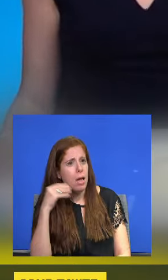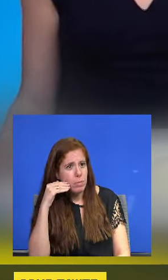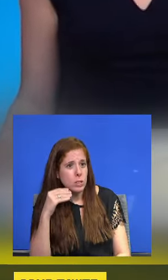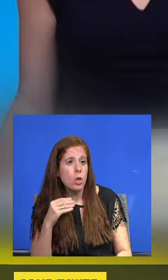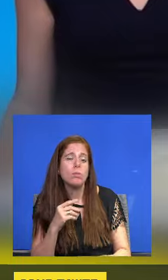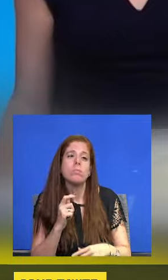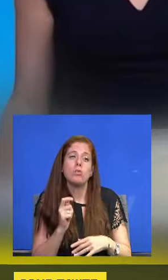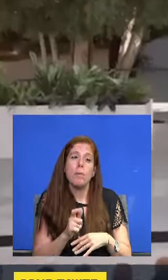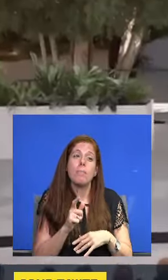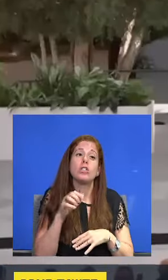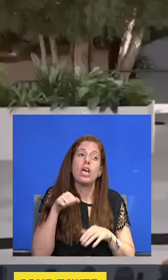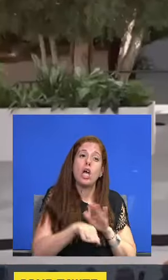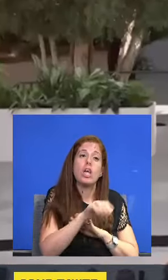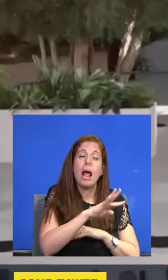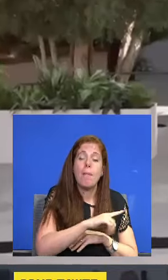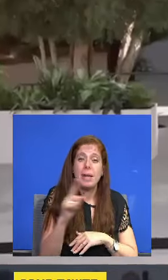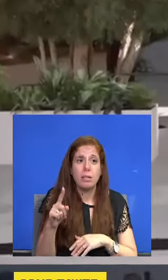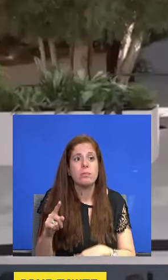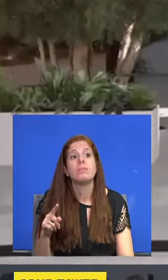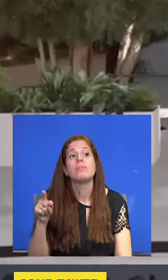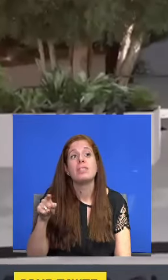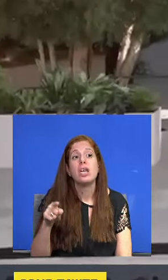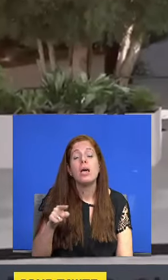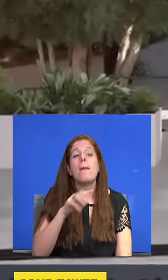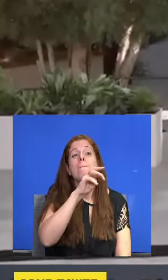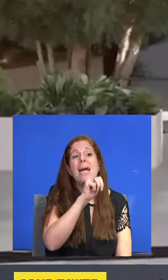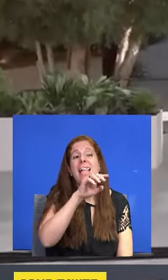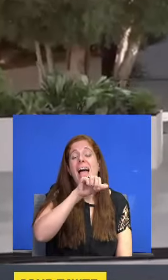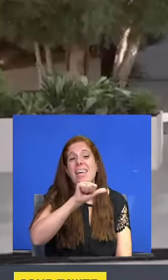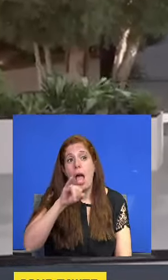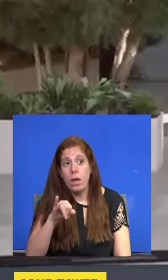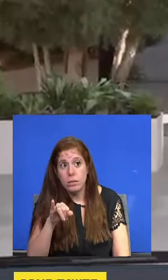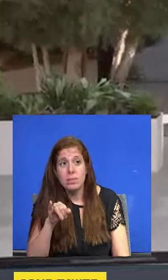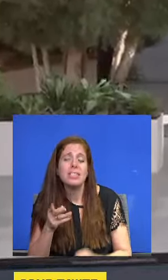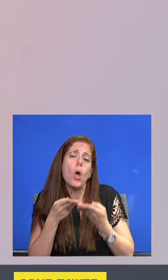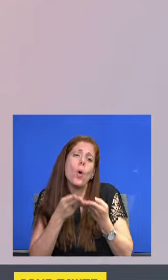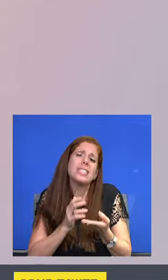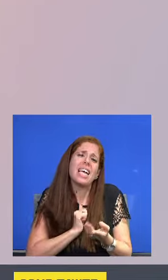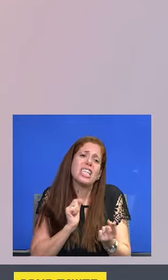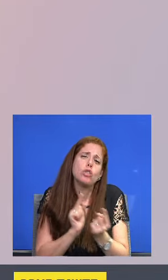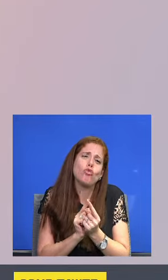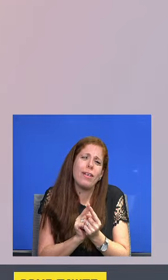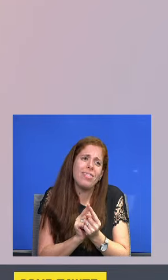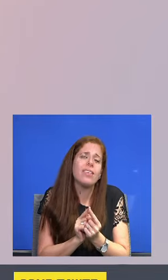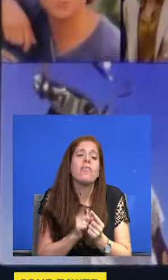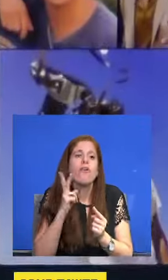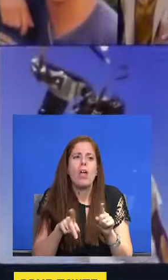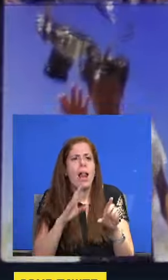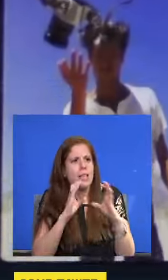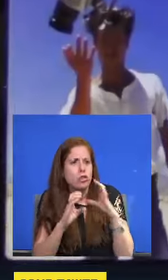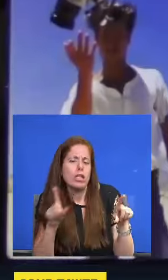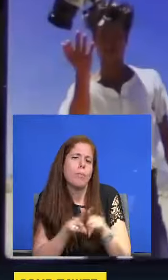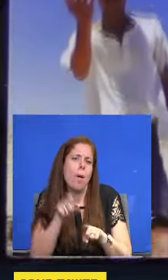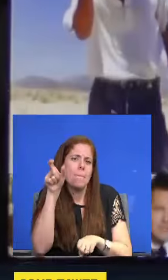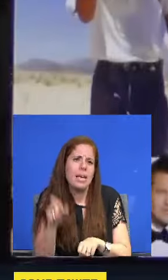to $4 billion in a startup. Meta AI is, it's your basic assistant, right? That you can talk to like a person.